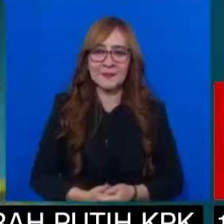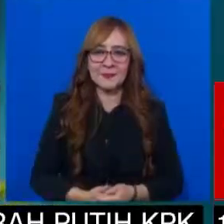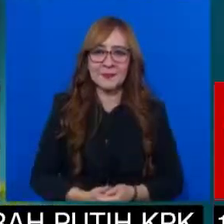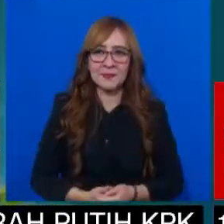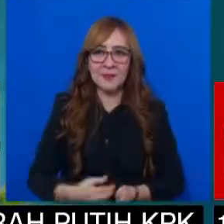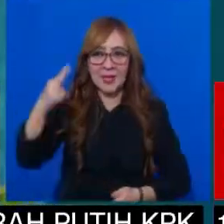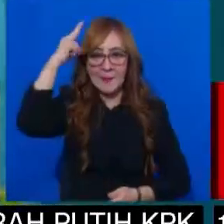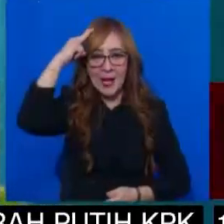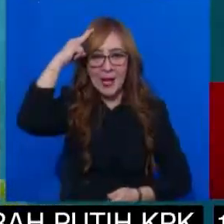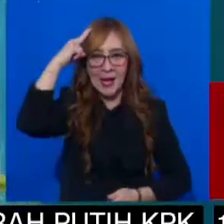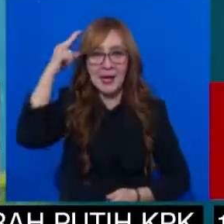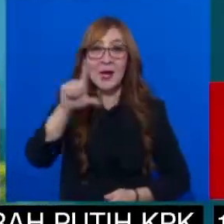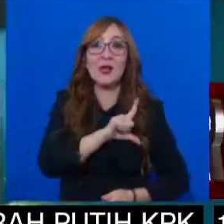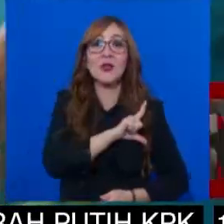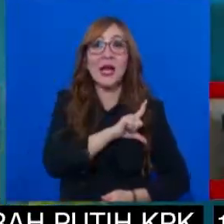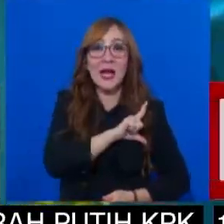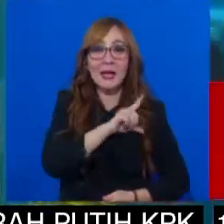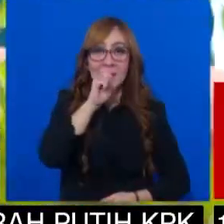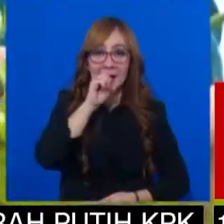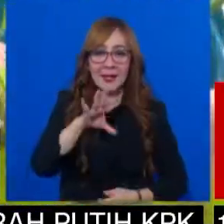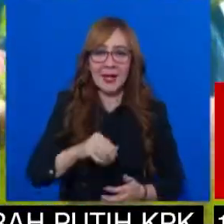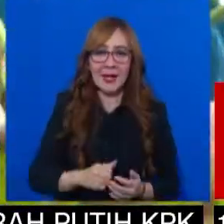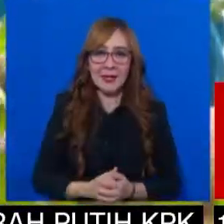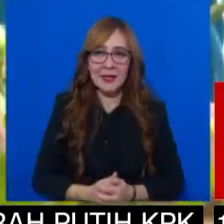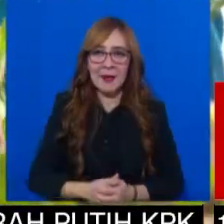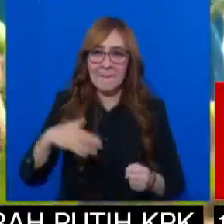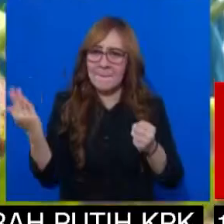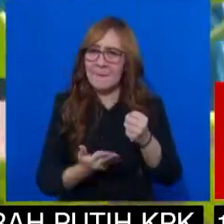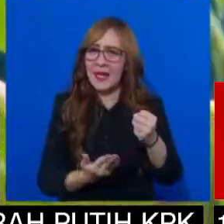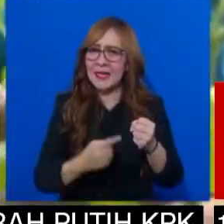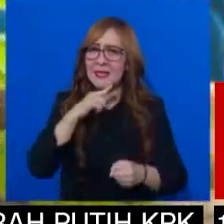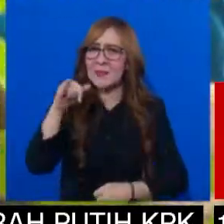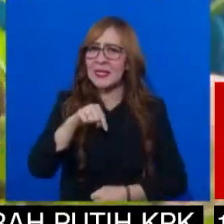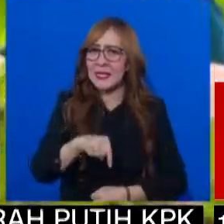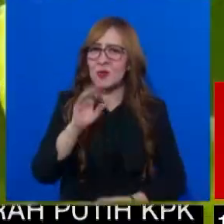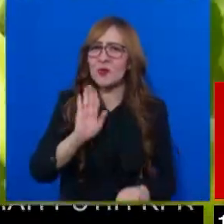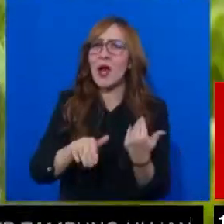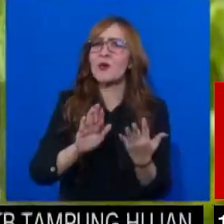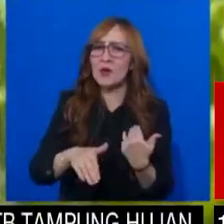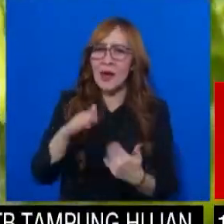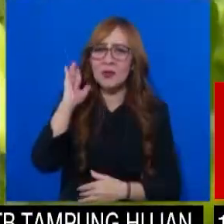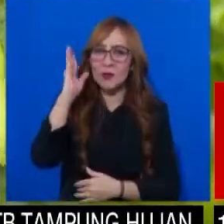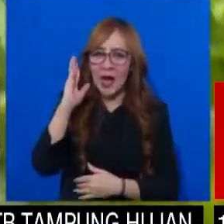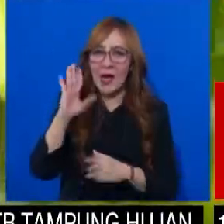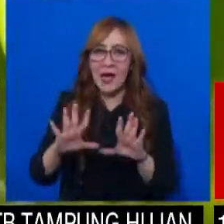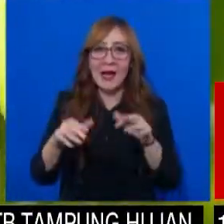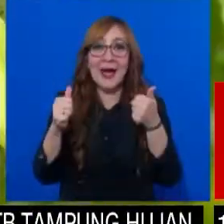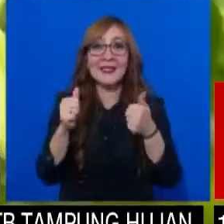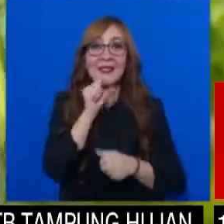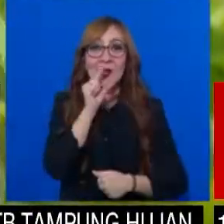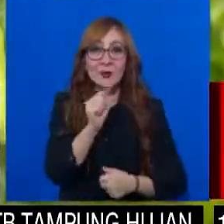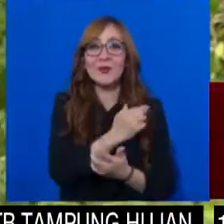Kepala Kelurahan Cipinang Melayu, Arroyantoro, mengatakan bahwa panen raya seperti ini sudah sering dilakukan dan hasilnya untuk masyarakat